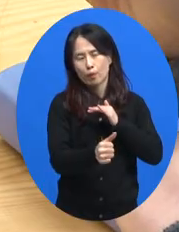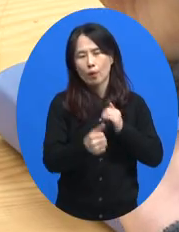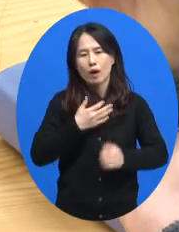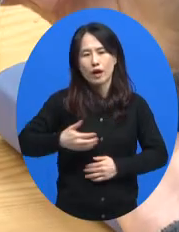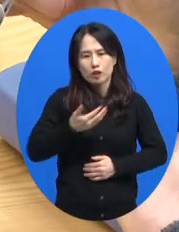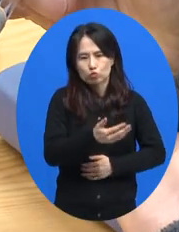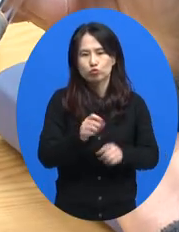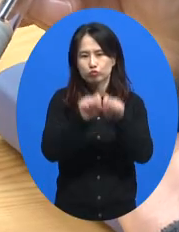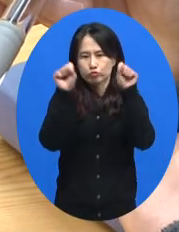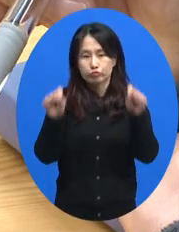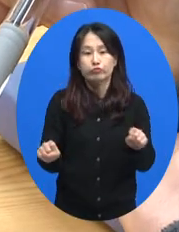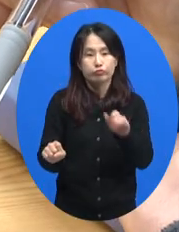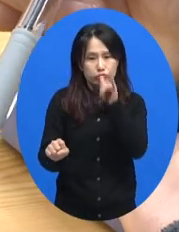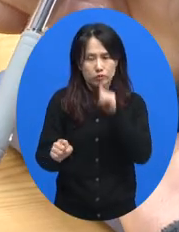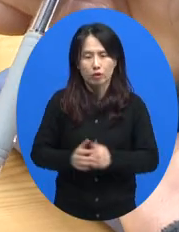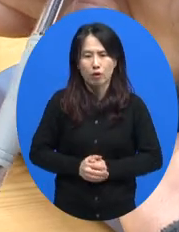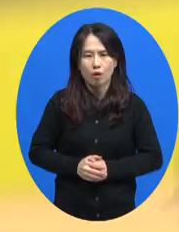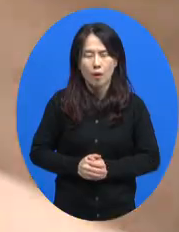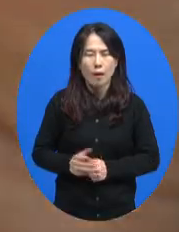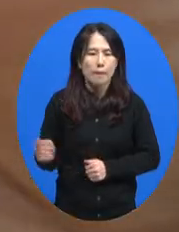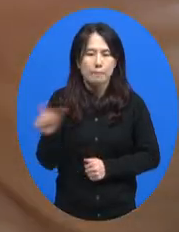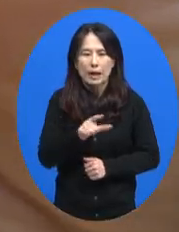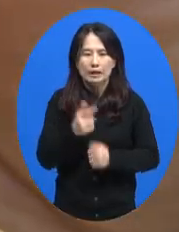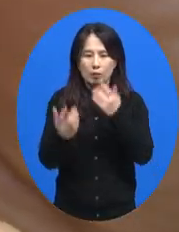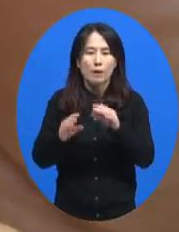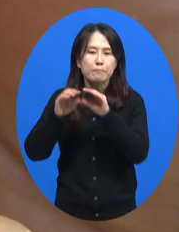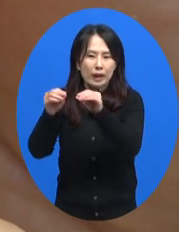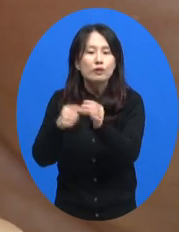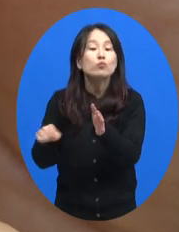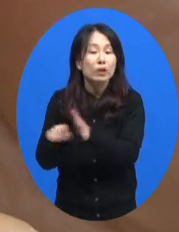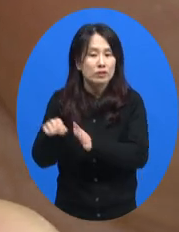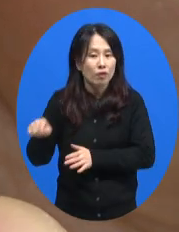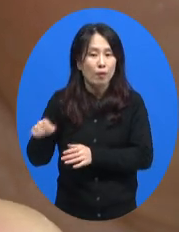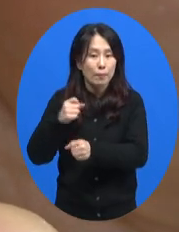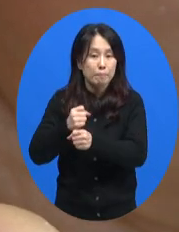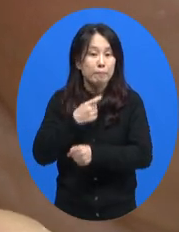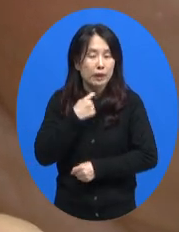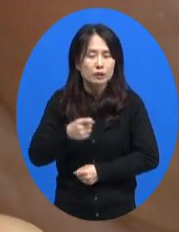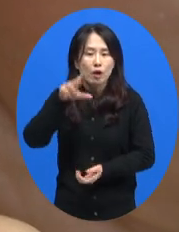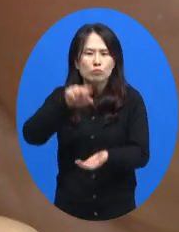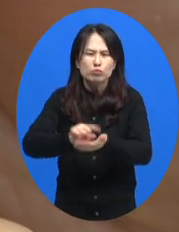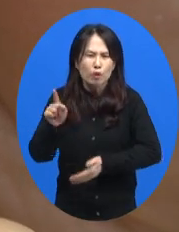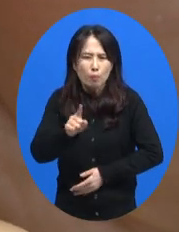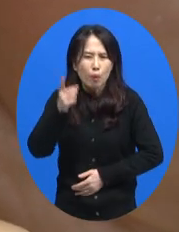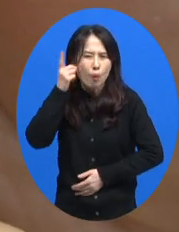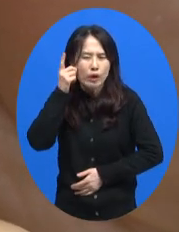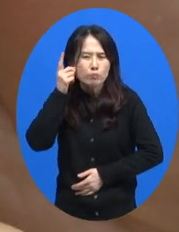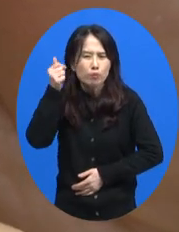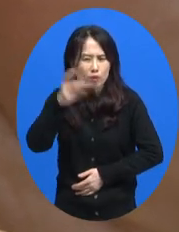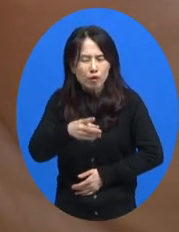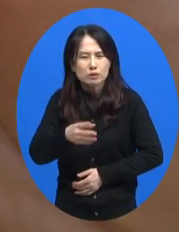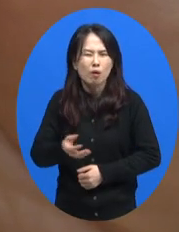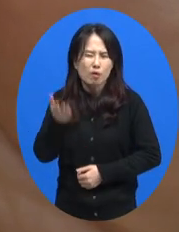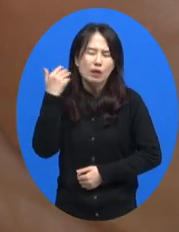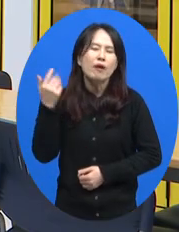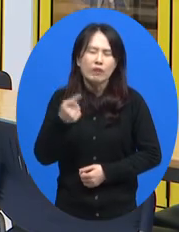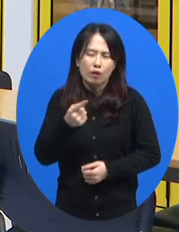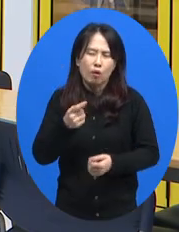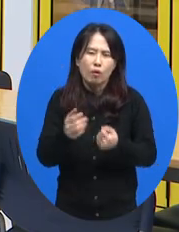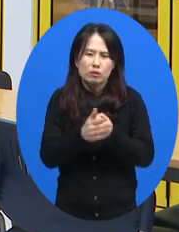알려주는 시스템입니다. 초기에 화재를 진압할 수 있도록 한 건데 문제는 일부 연락처가 제때 변경되지 않았다는